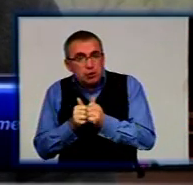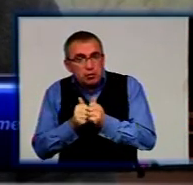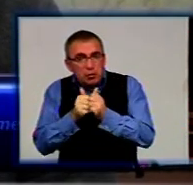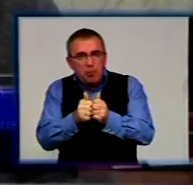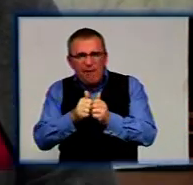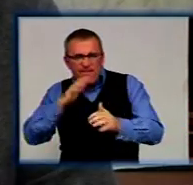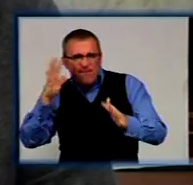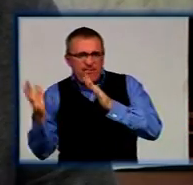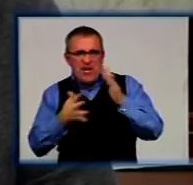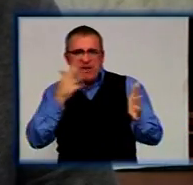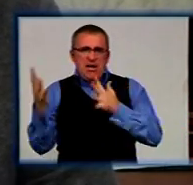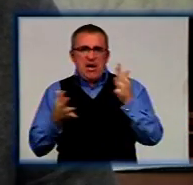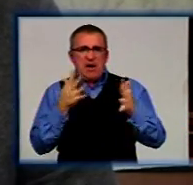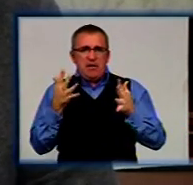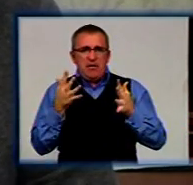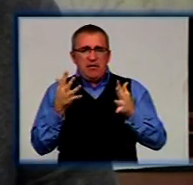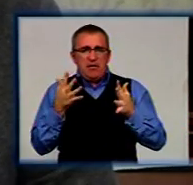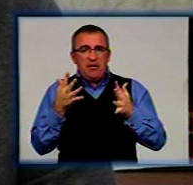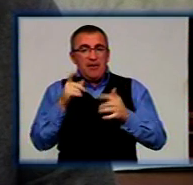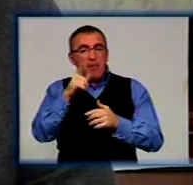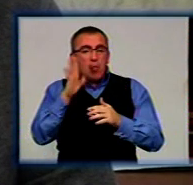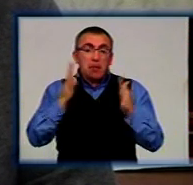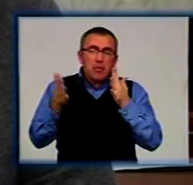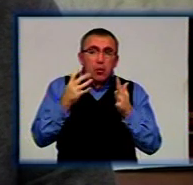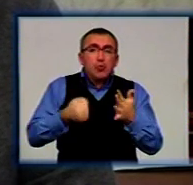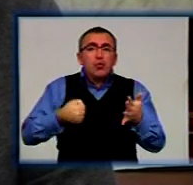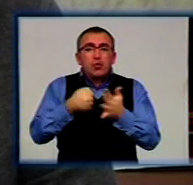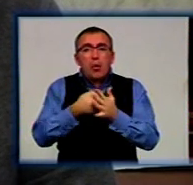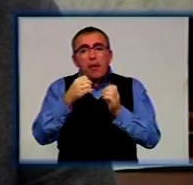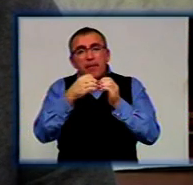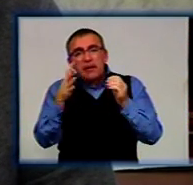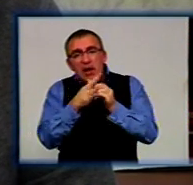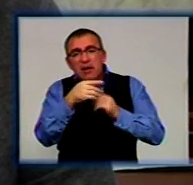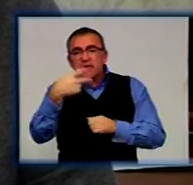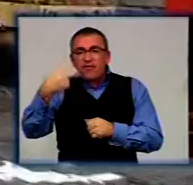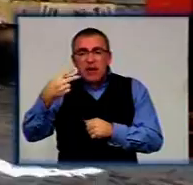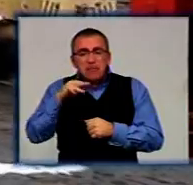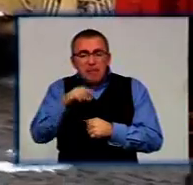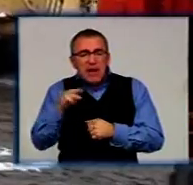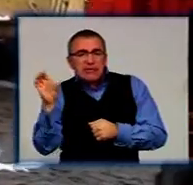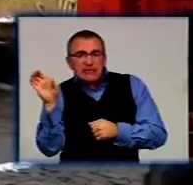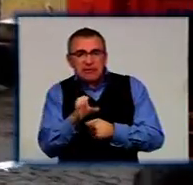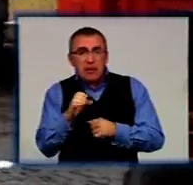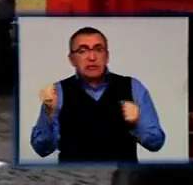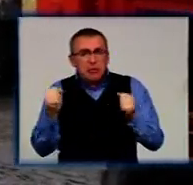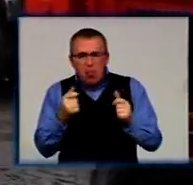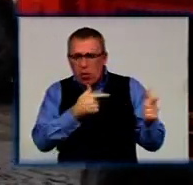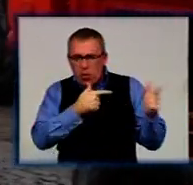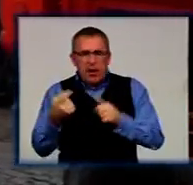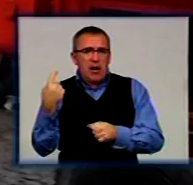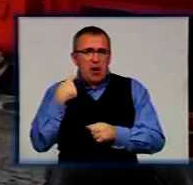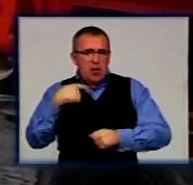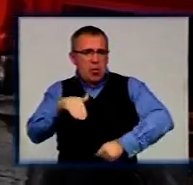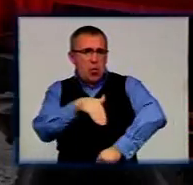сильними вітрами, на жаль. Місцями вітер може досягати 15-20 метрів на секунду. До зими готові, запевняють